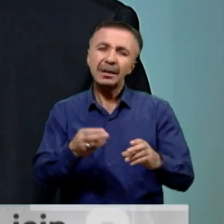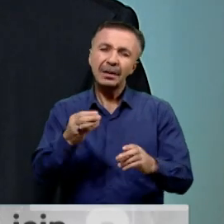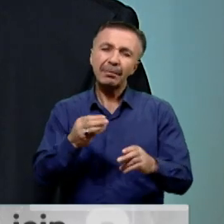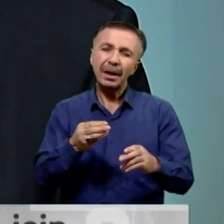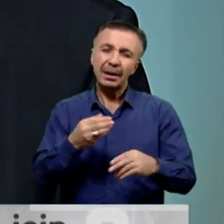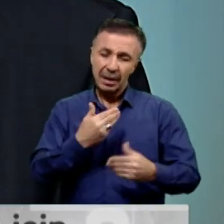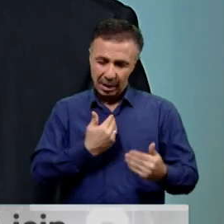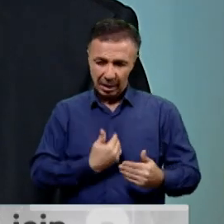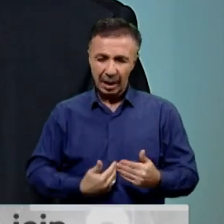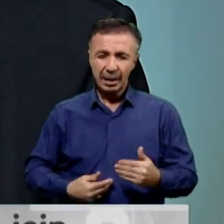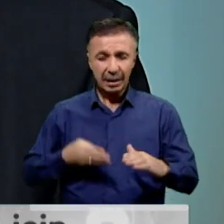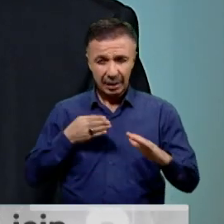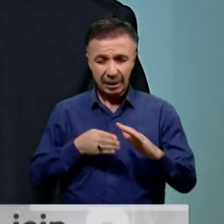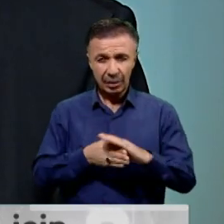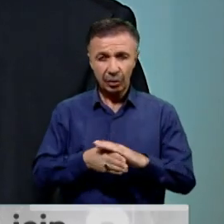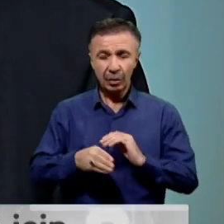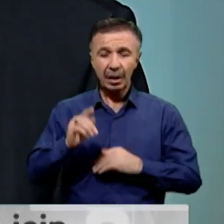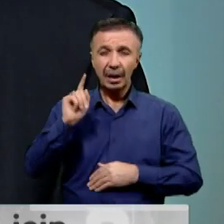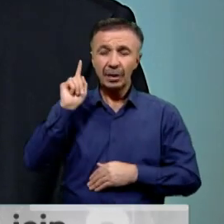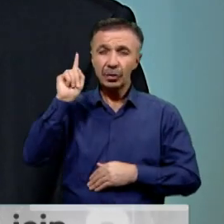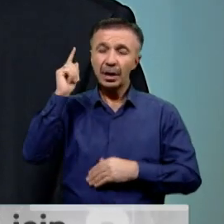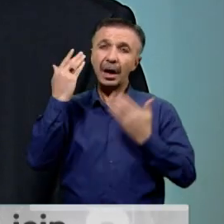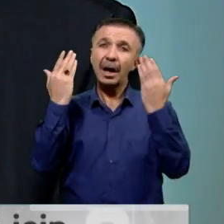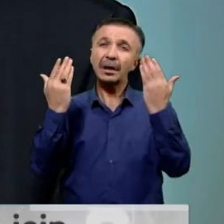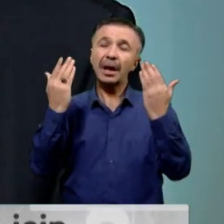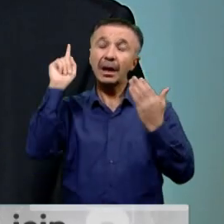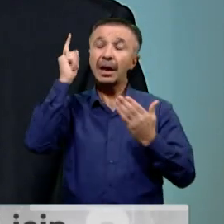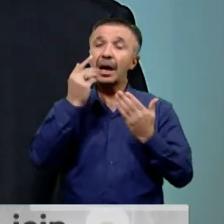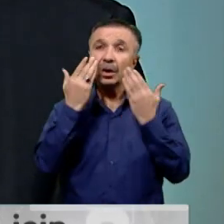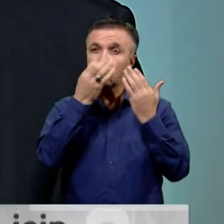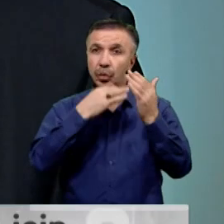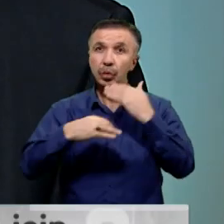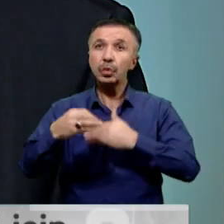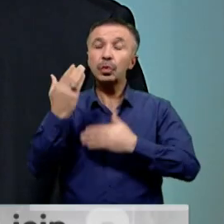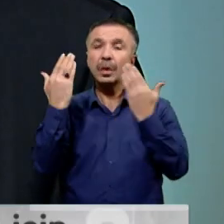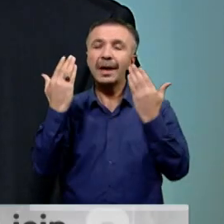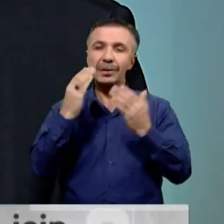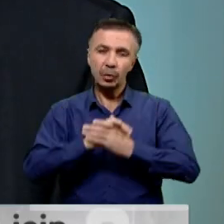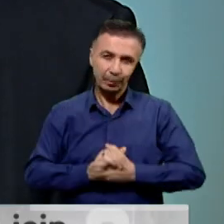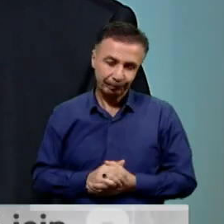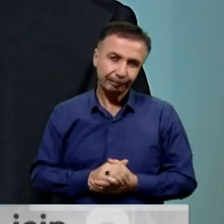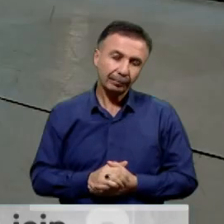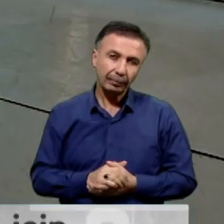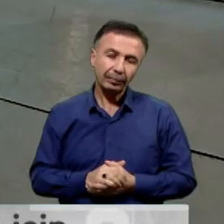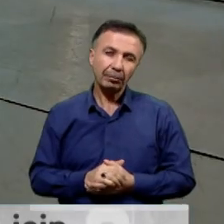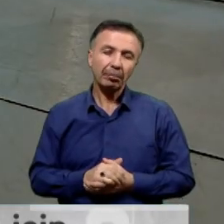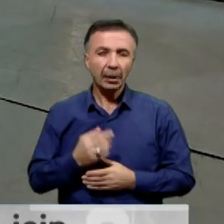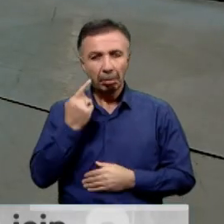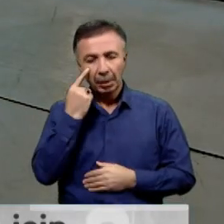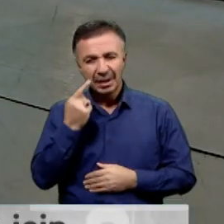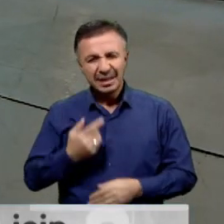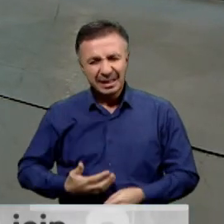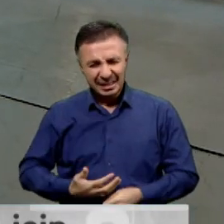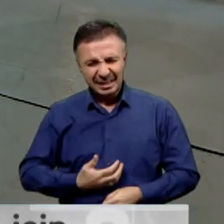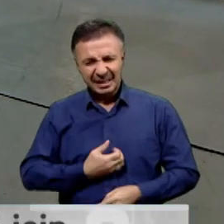diyor? La ilahe illa ente subhanek inni kuntu minaz zalimin. Bakın sıkıntıda